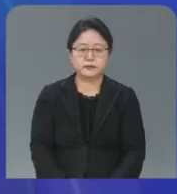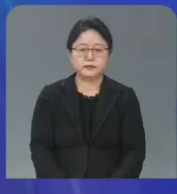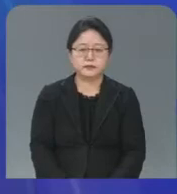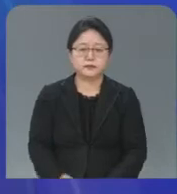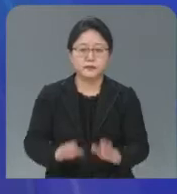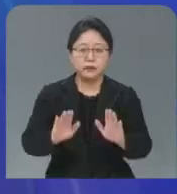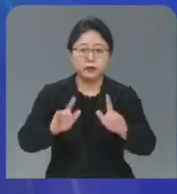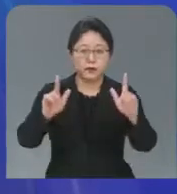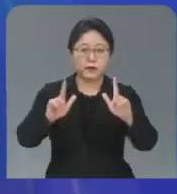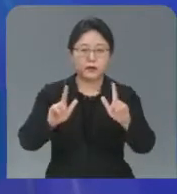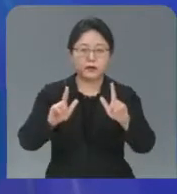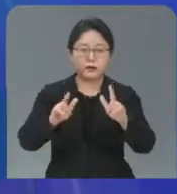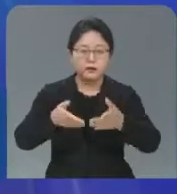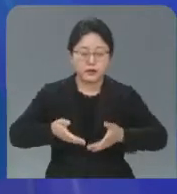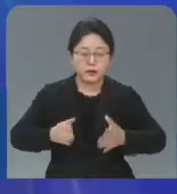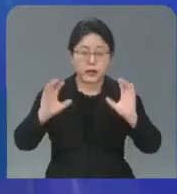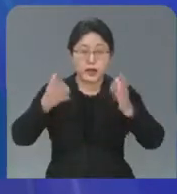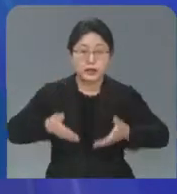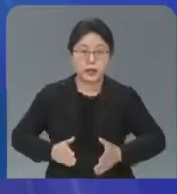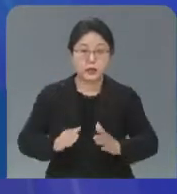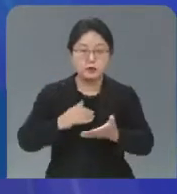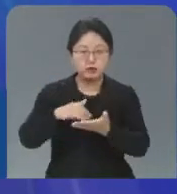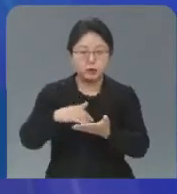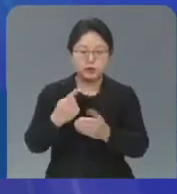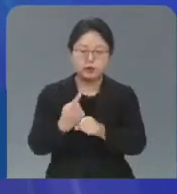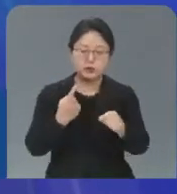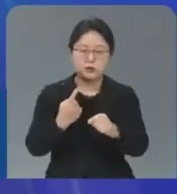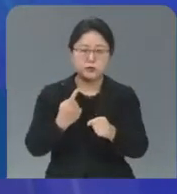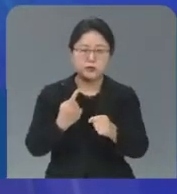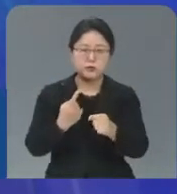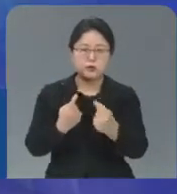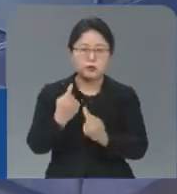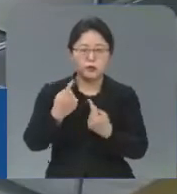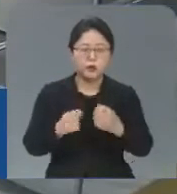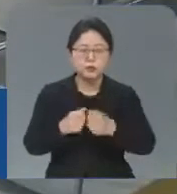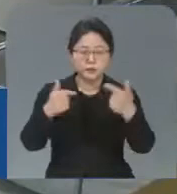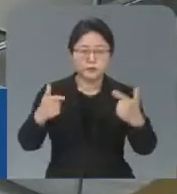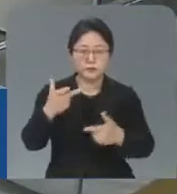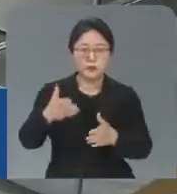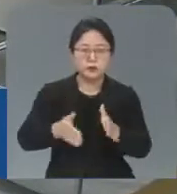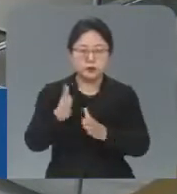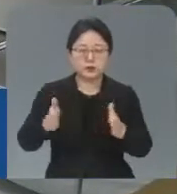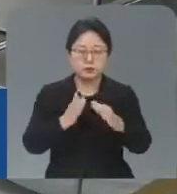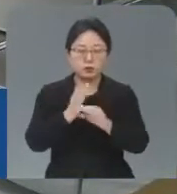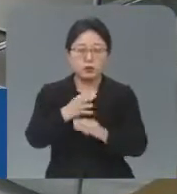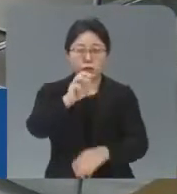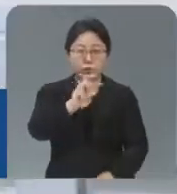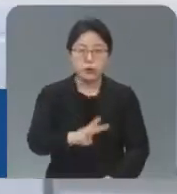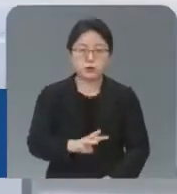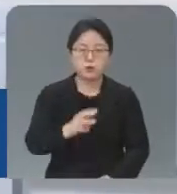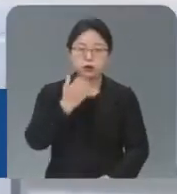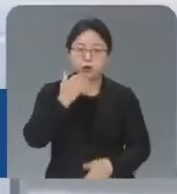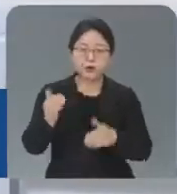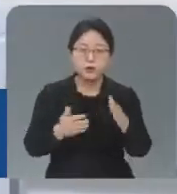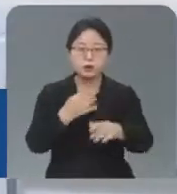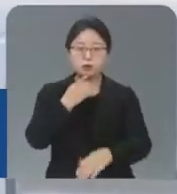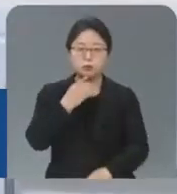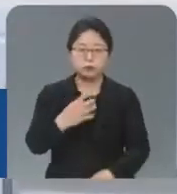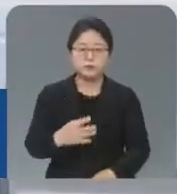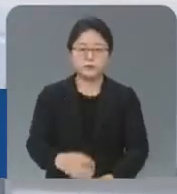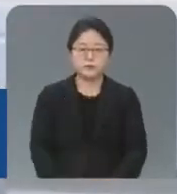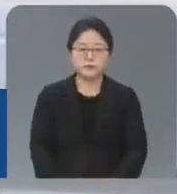올해 누적 출생 아 수가 지난해보다 증가한 지역이 17개 시 도 가운데 광주광역시 우와 경기도 순위인 도수로